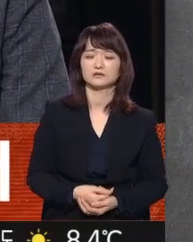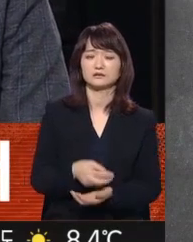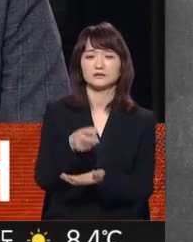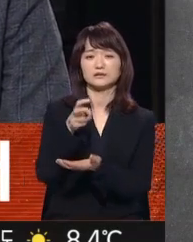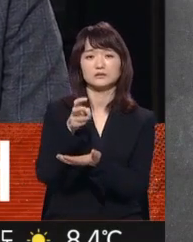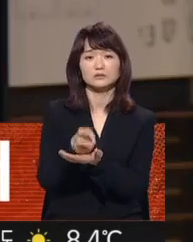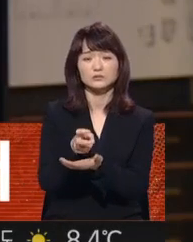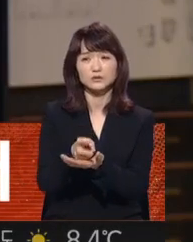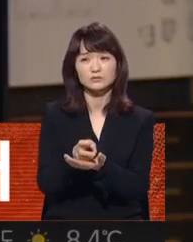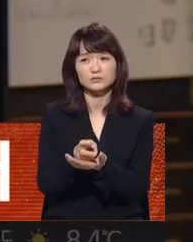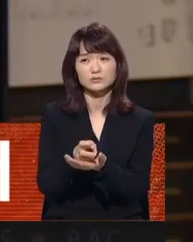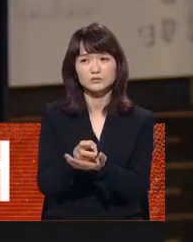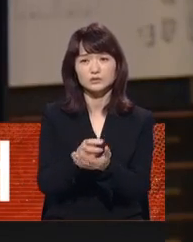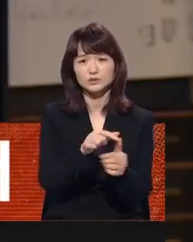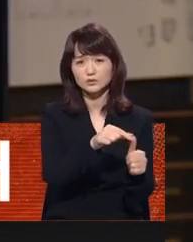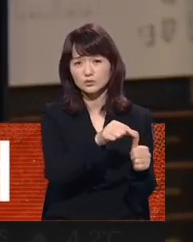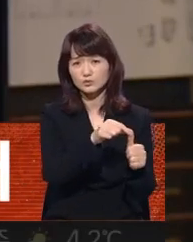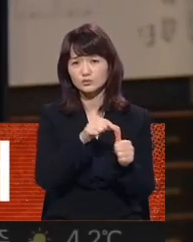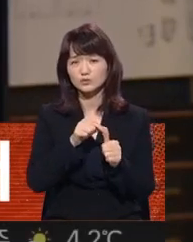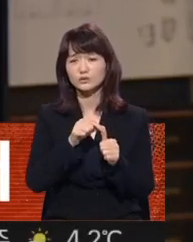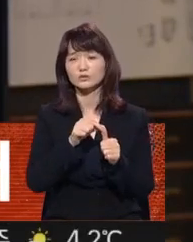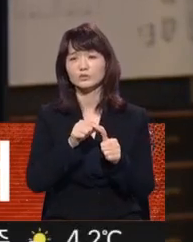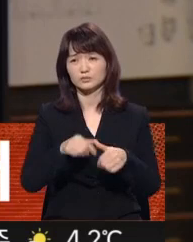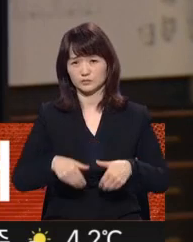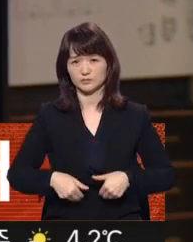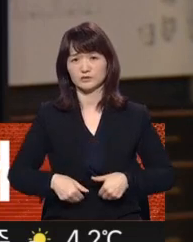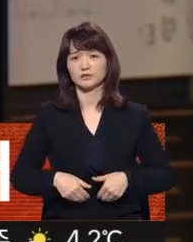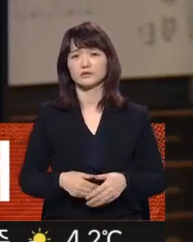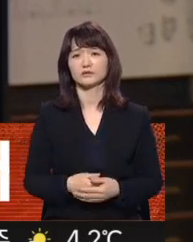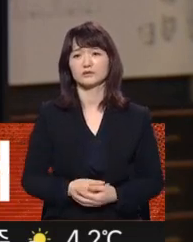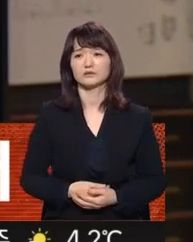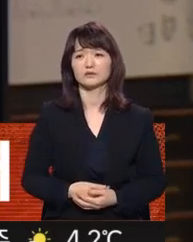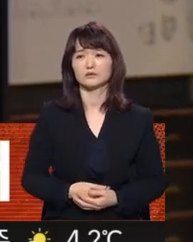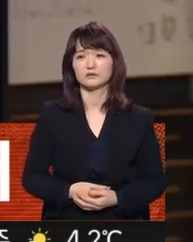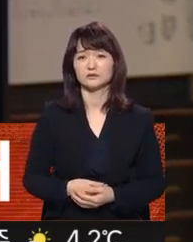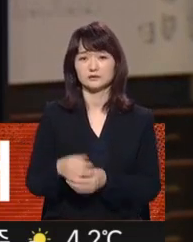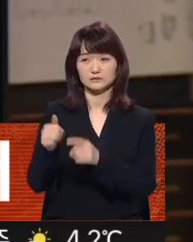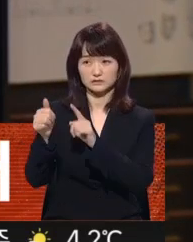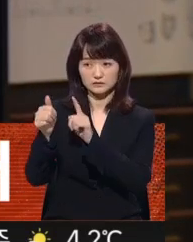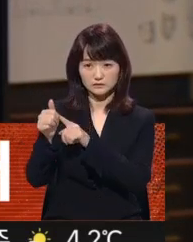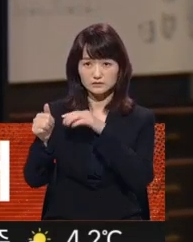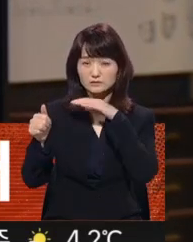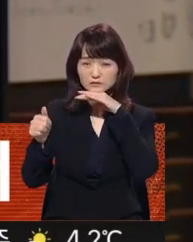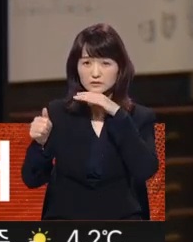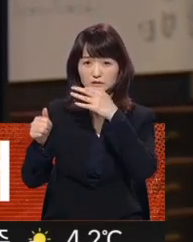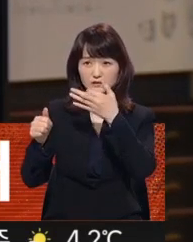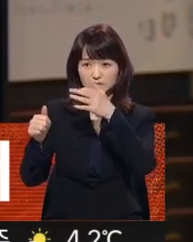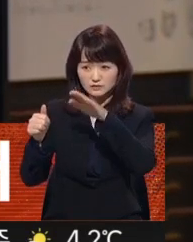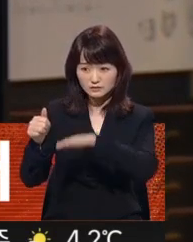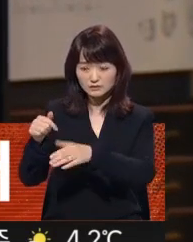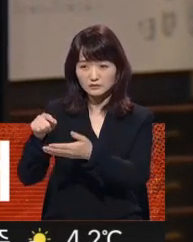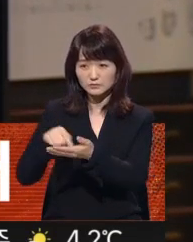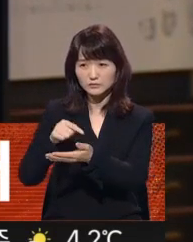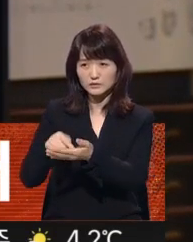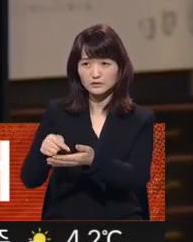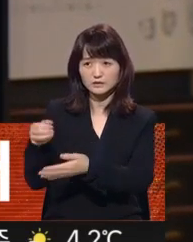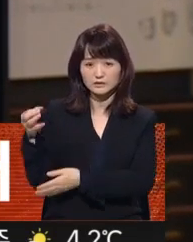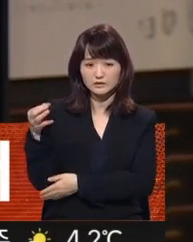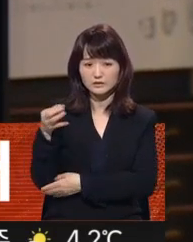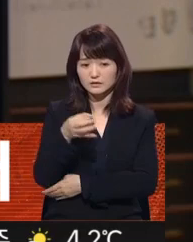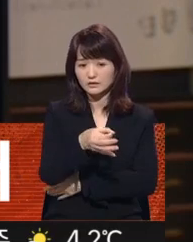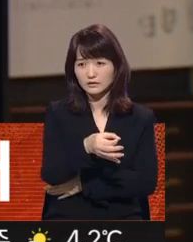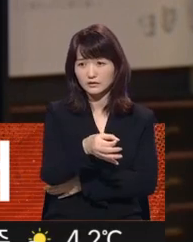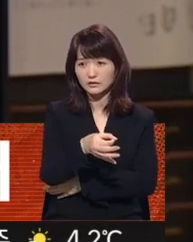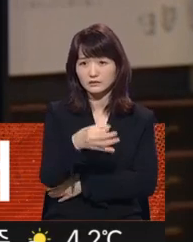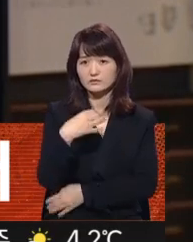법적인 어떤 구제를 받아야 될 부분이 있는데 또이 가해 학생 같은 경우는 미성년자입니다 배상을 할 수 있는